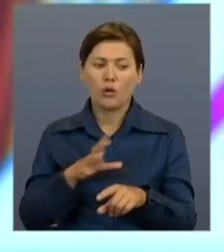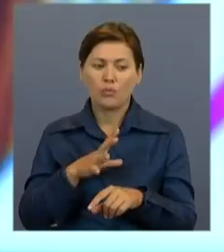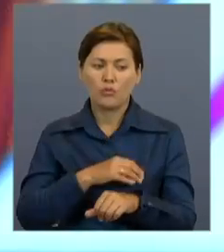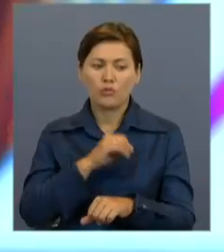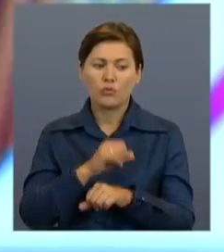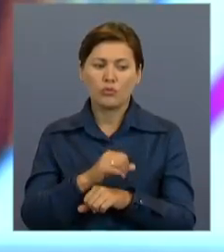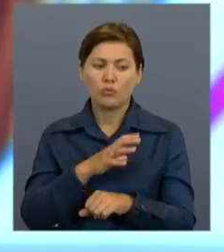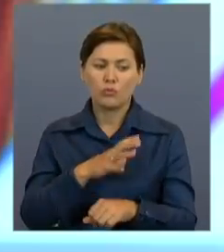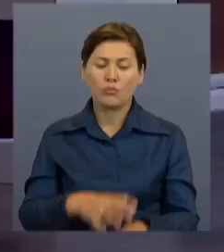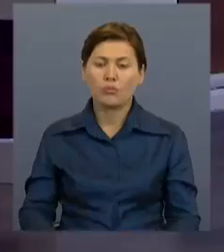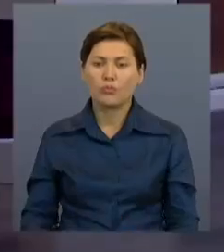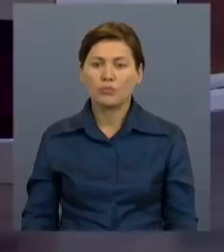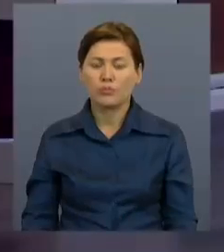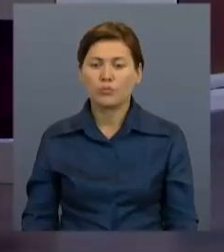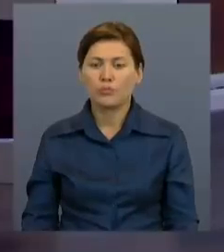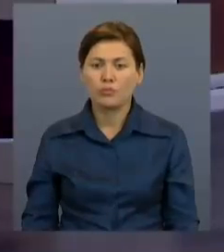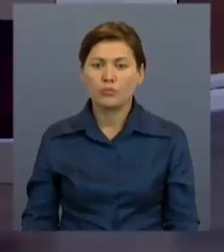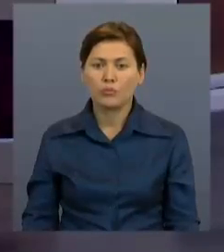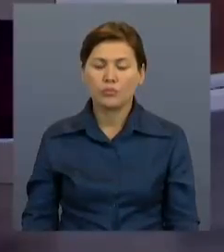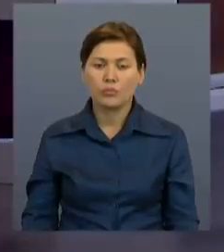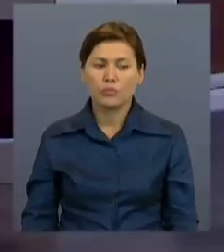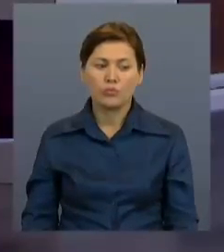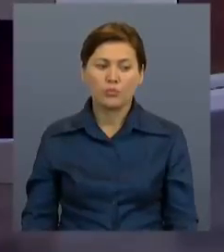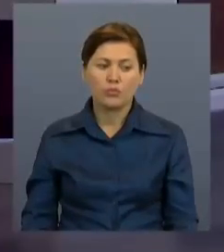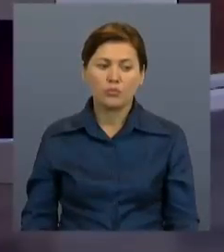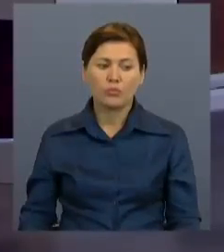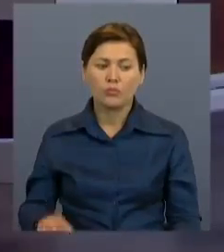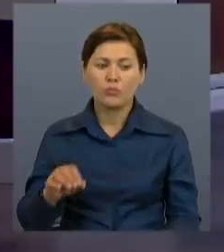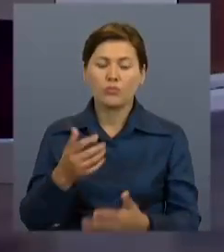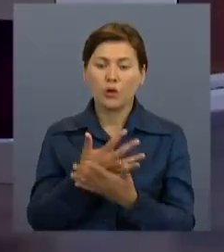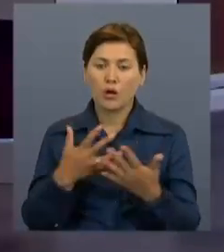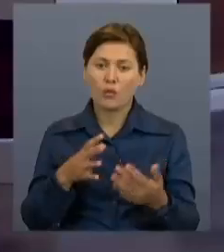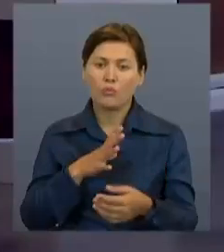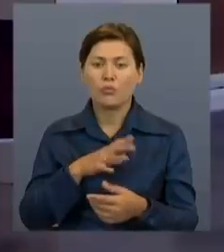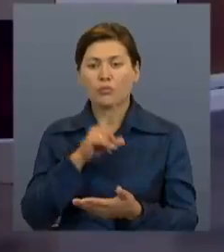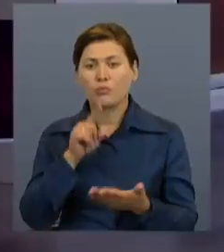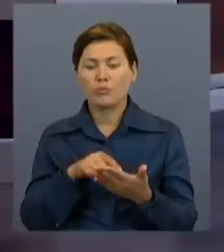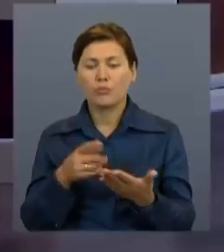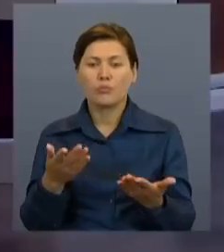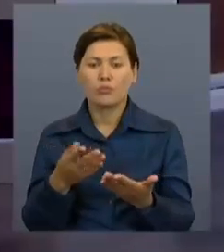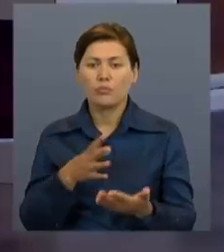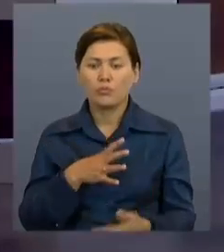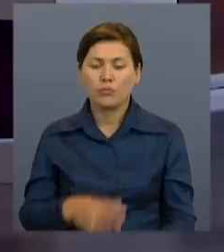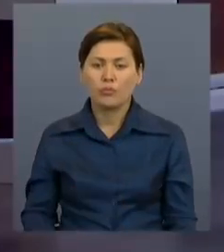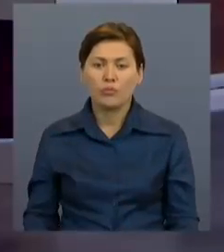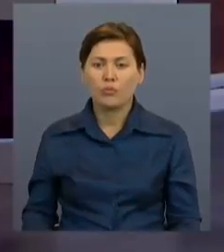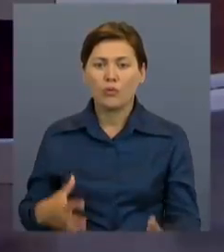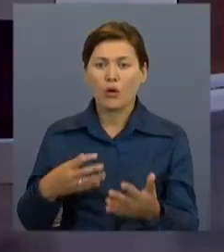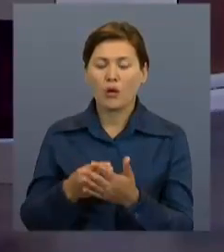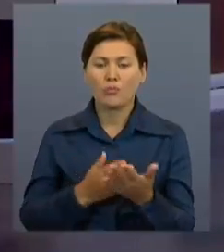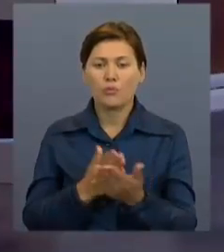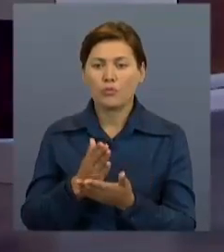тоқтайтын шығар? Бұл әр жерде әр қалай ма? Бұл ақылы қызмет көрсету